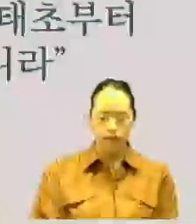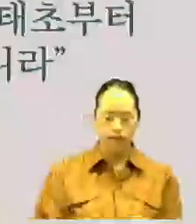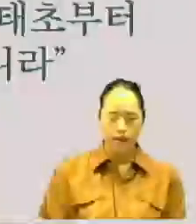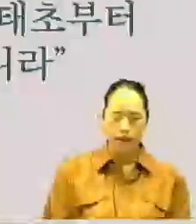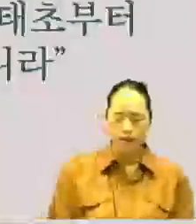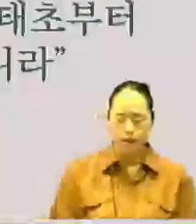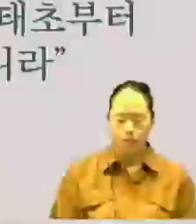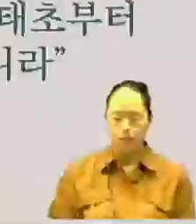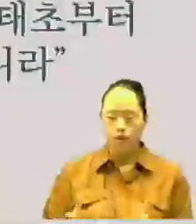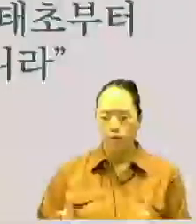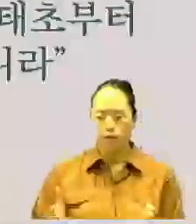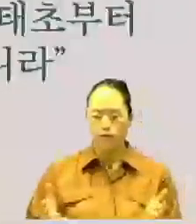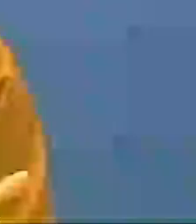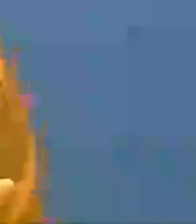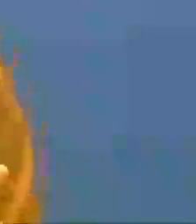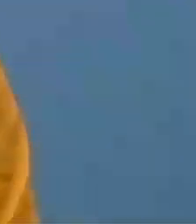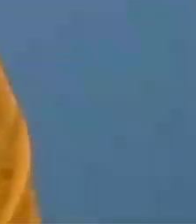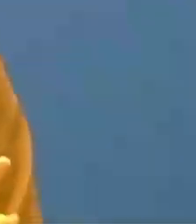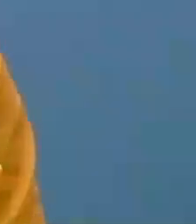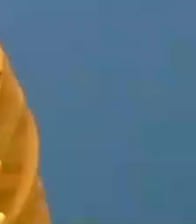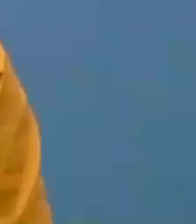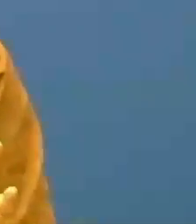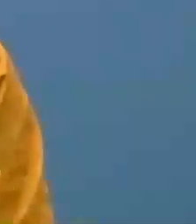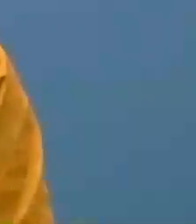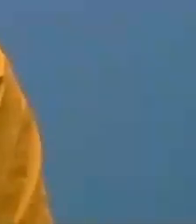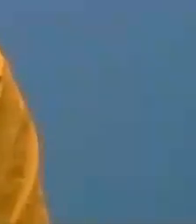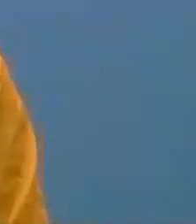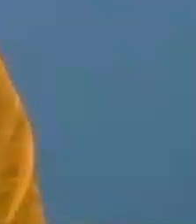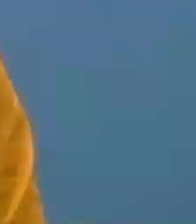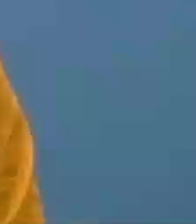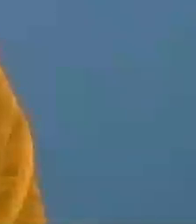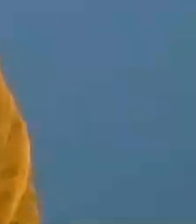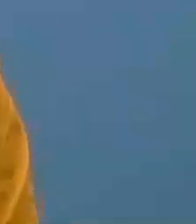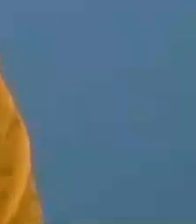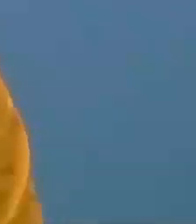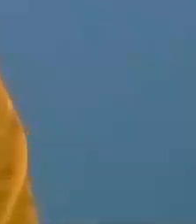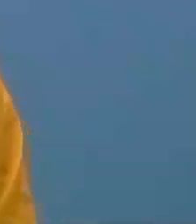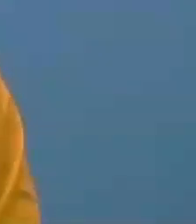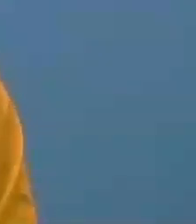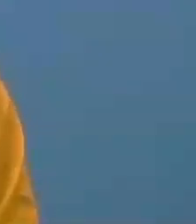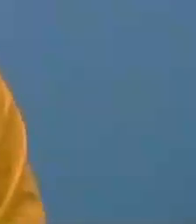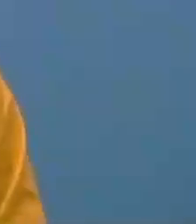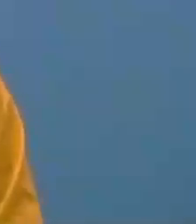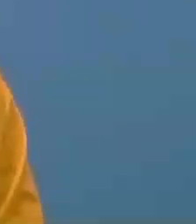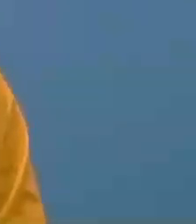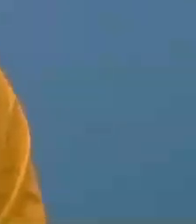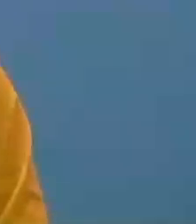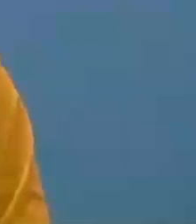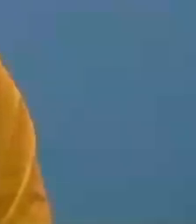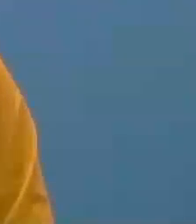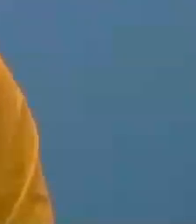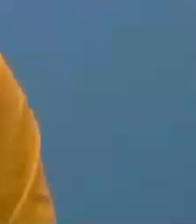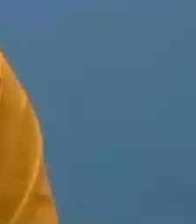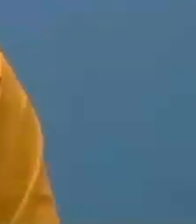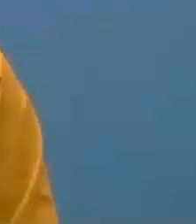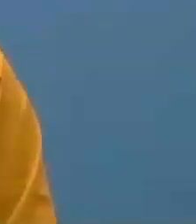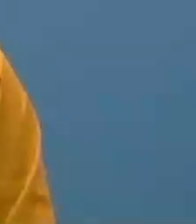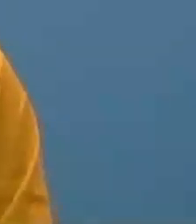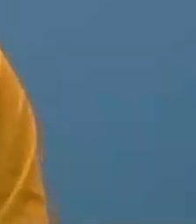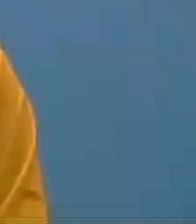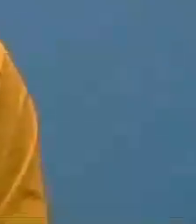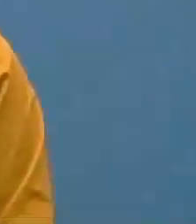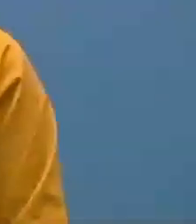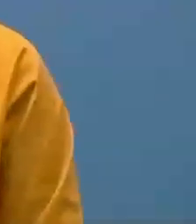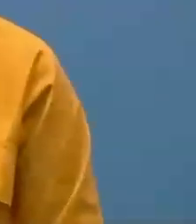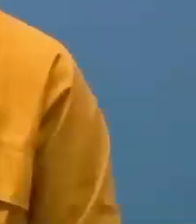在我们现在这个时代呢，我们也看到有很多的人在我们的周围，他们有自己的想法，自己的信仰，有自己的宗